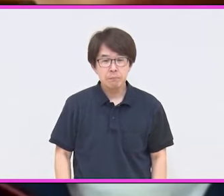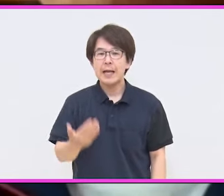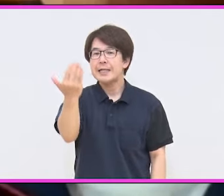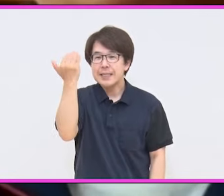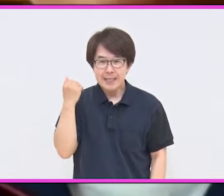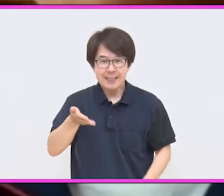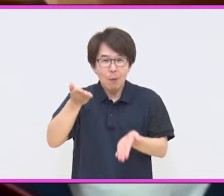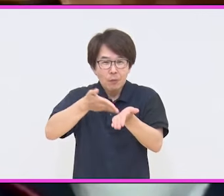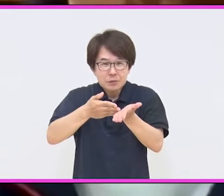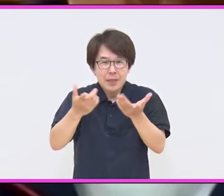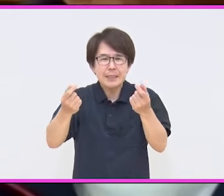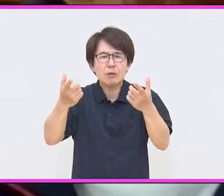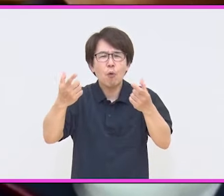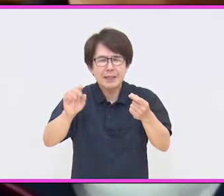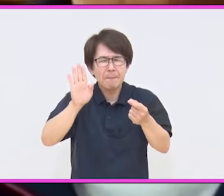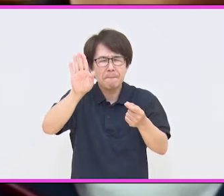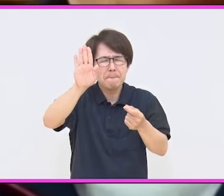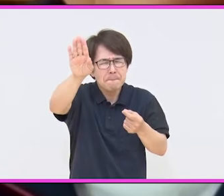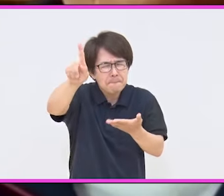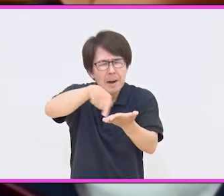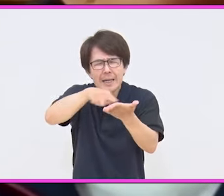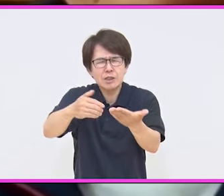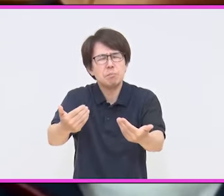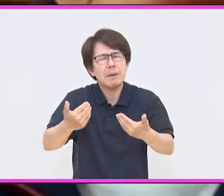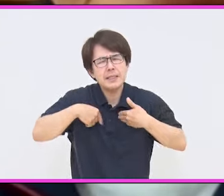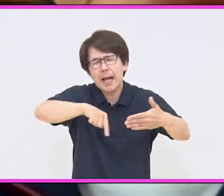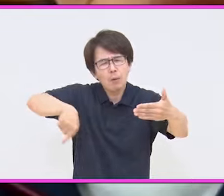go, but it shows how far we've come.